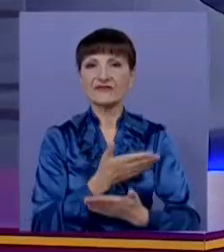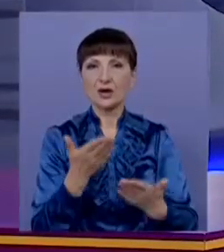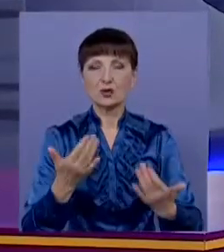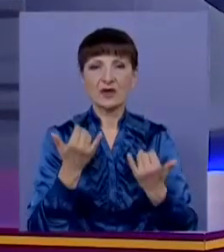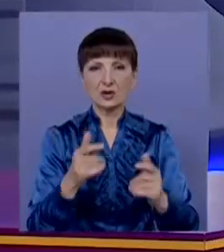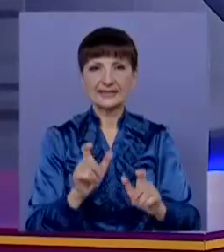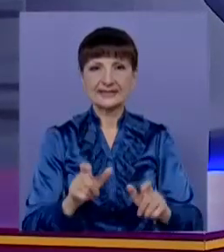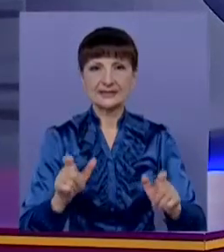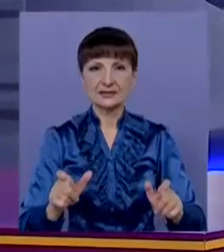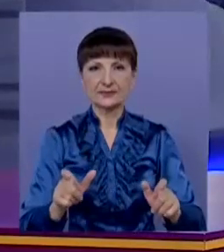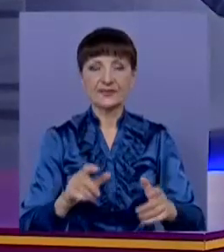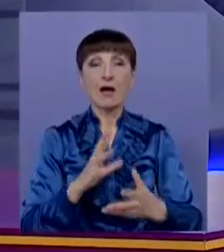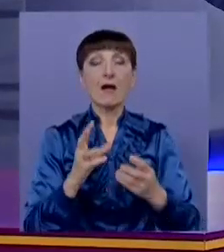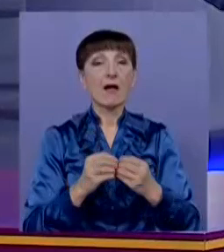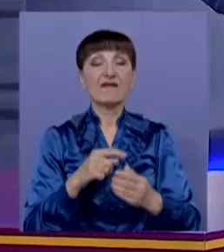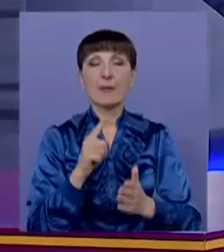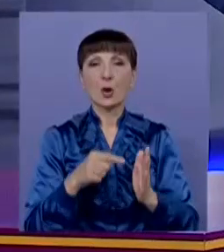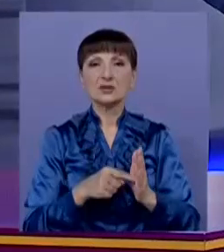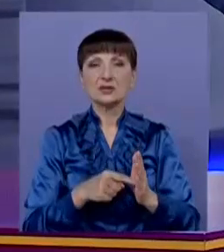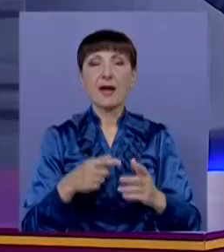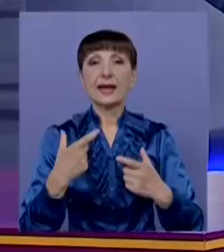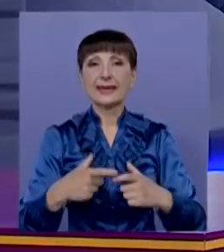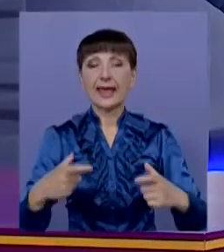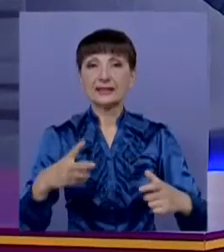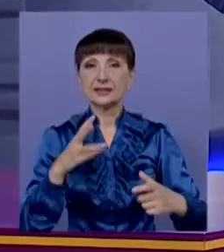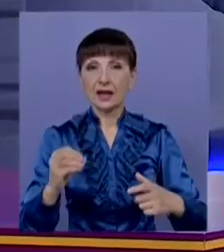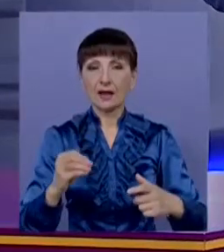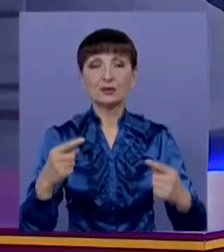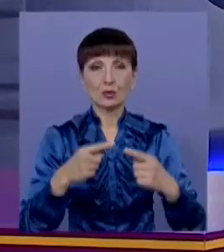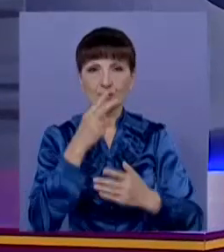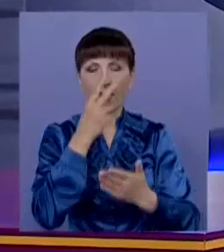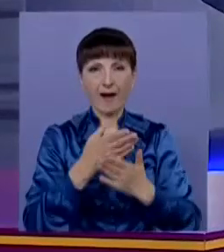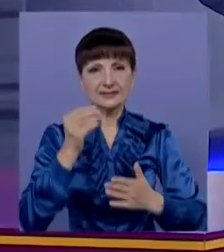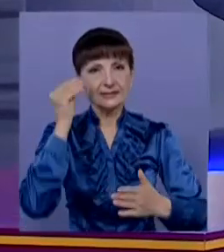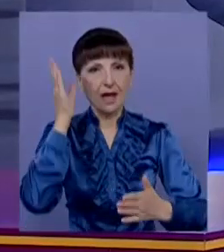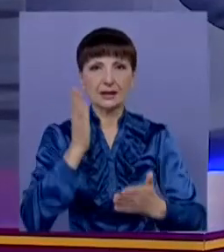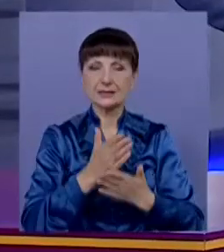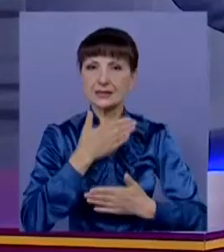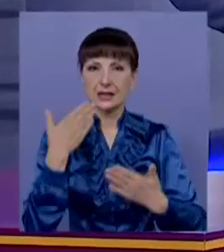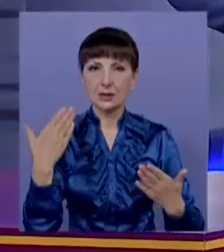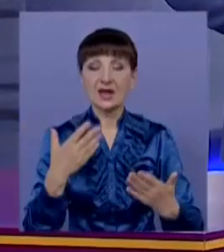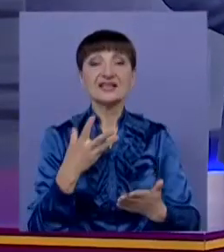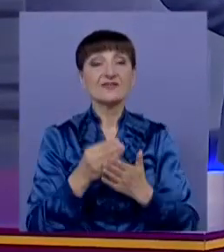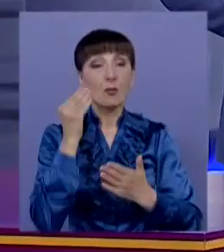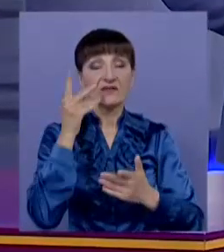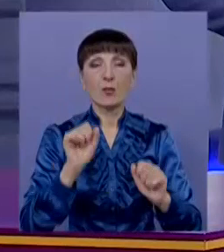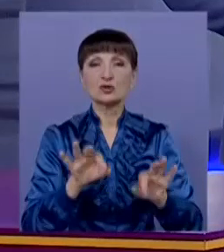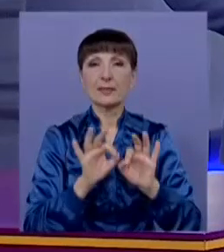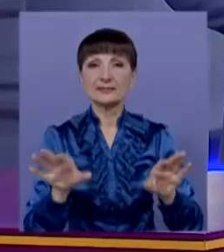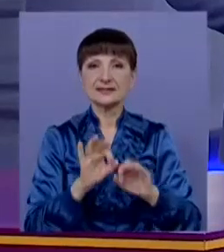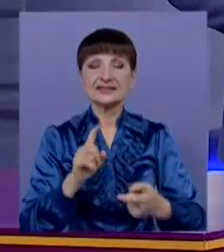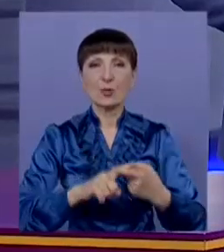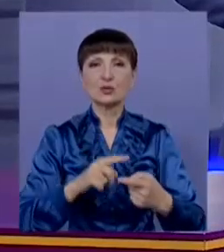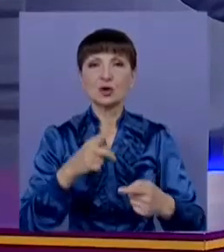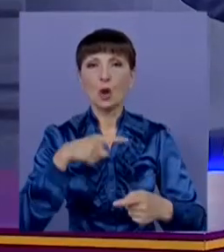уважаемые телезрители. Итак, отражает ли ЕНТ реальный уровень знаний? Так звучит вопрос дня. Поделиться своим мнением вы можете с помощью